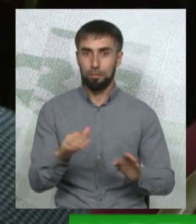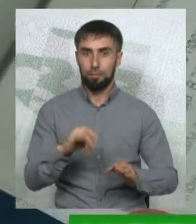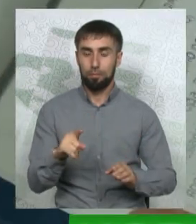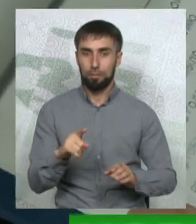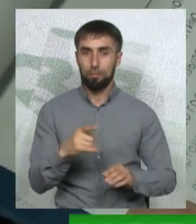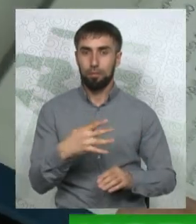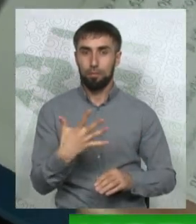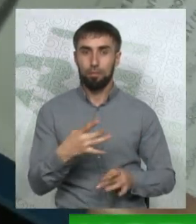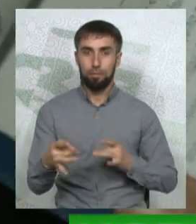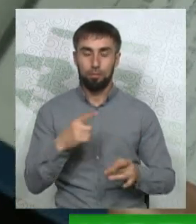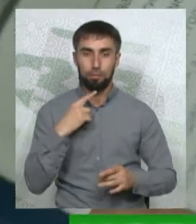45 регионов россии